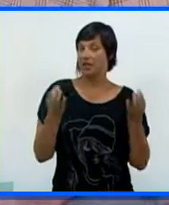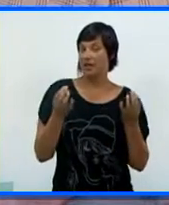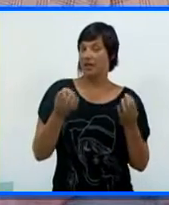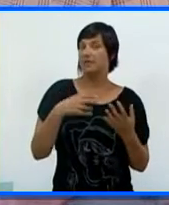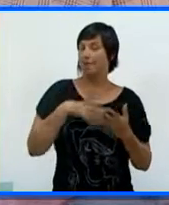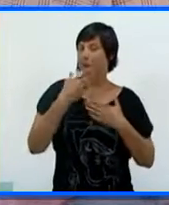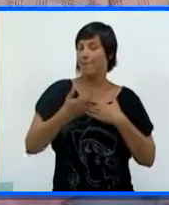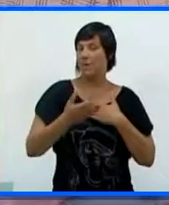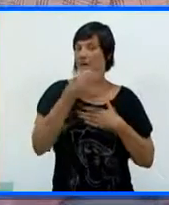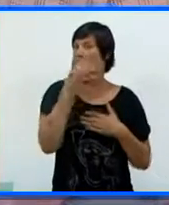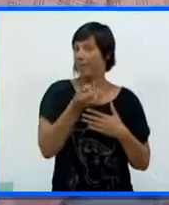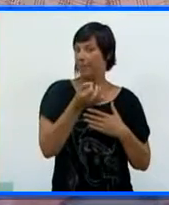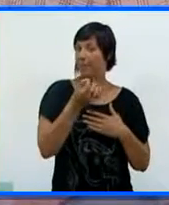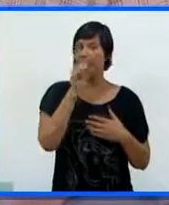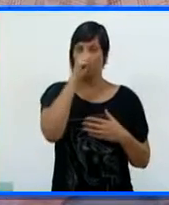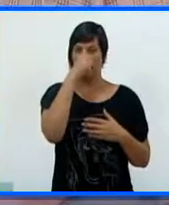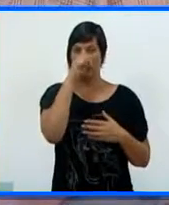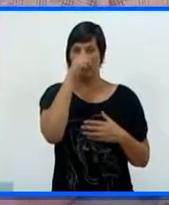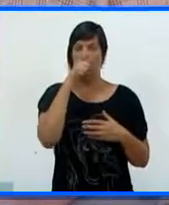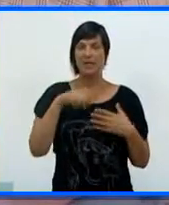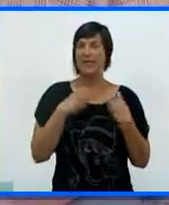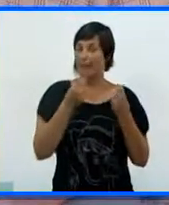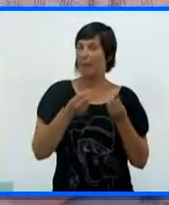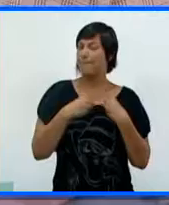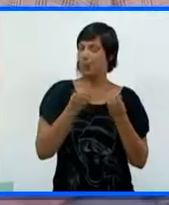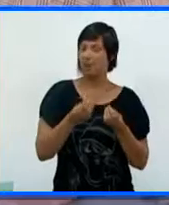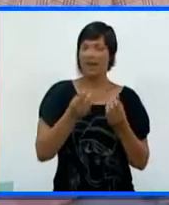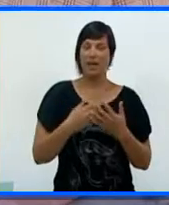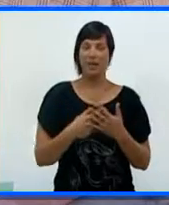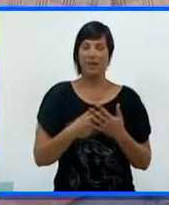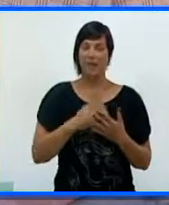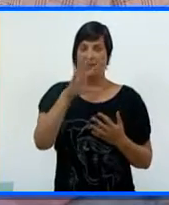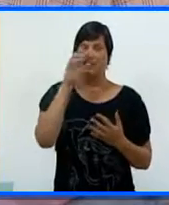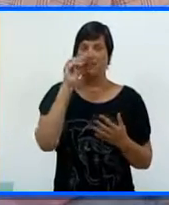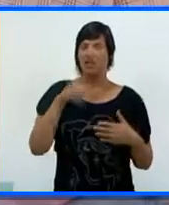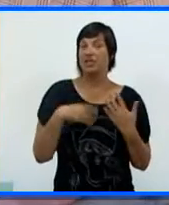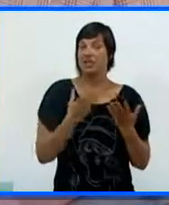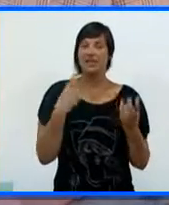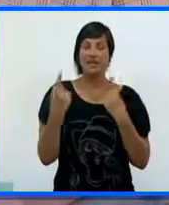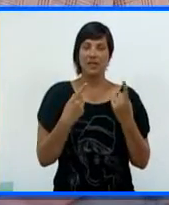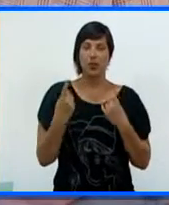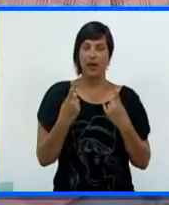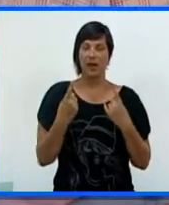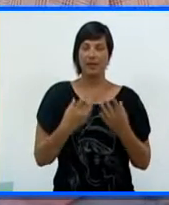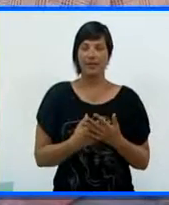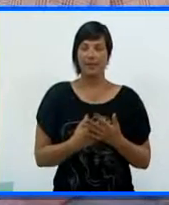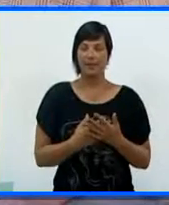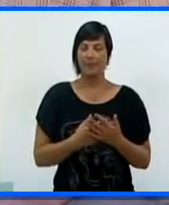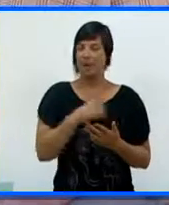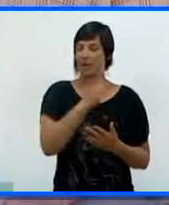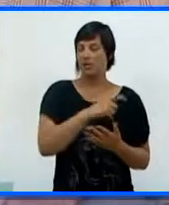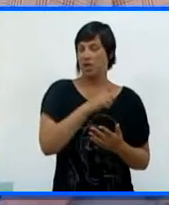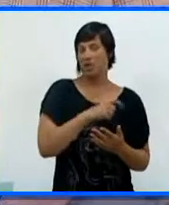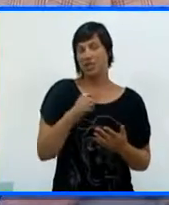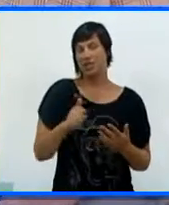jasno, onda ne ljuti se na ponovljeno. I to shvaćaju da to je takva situacija. Više mi